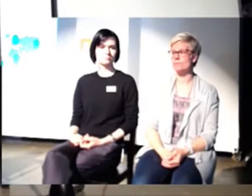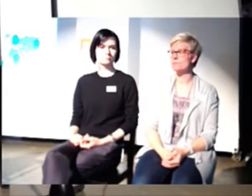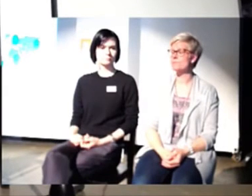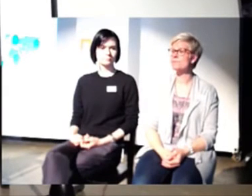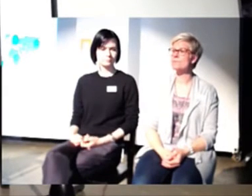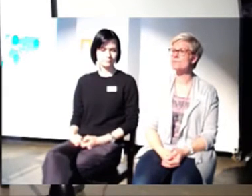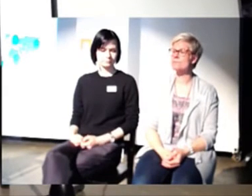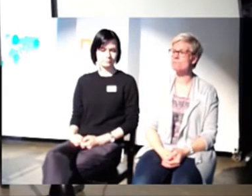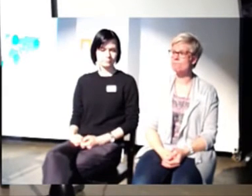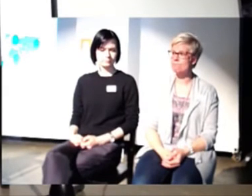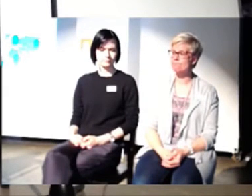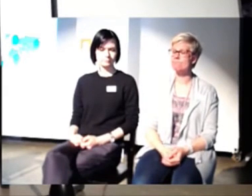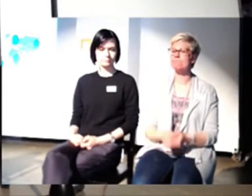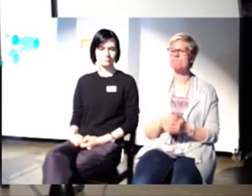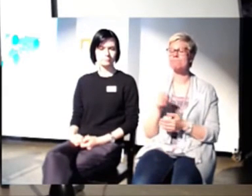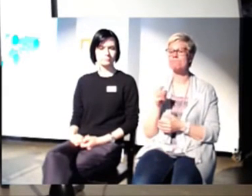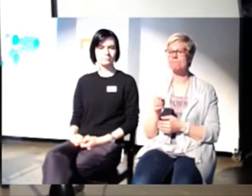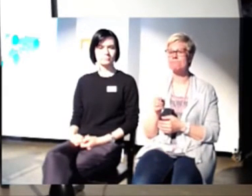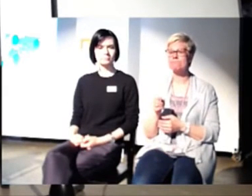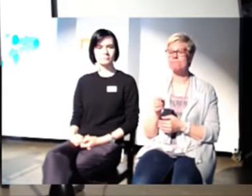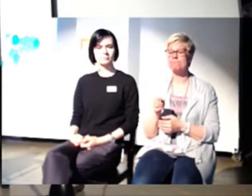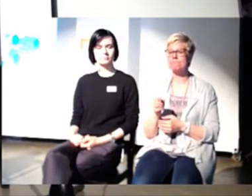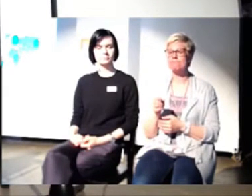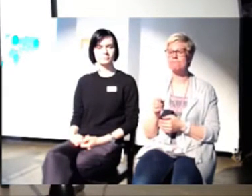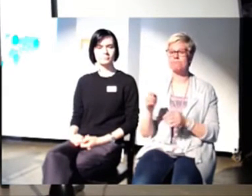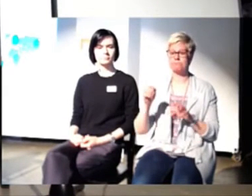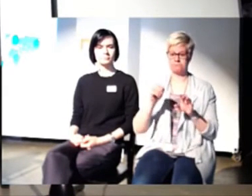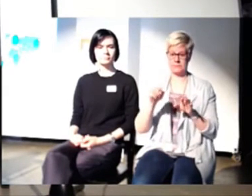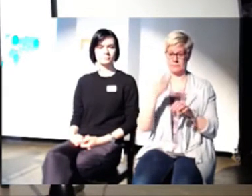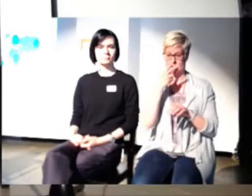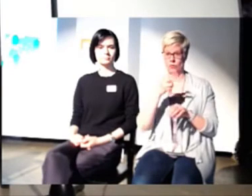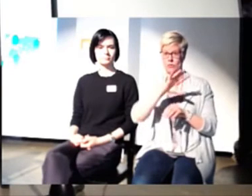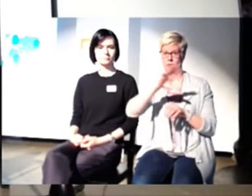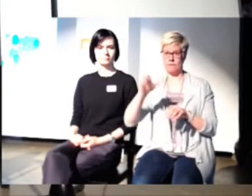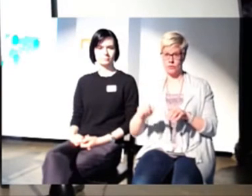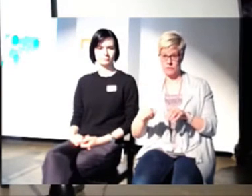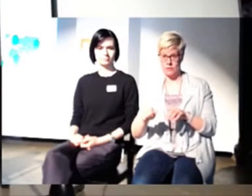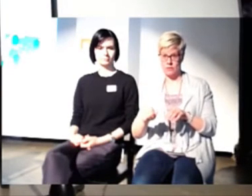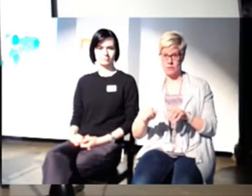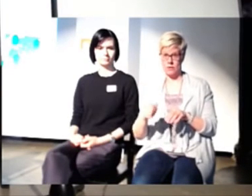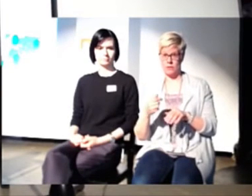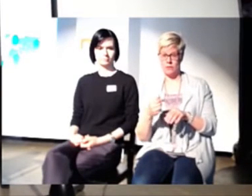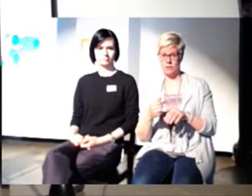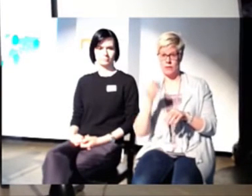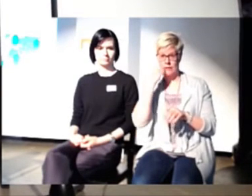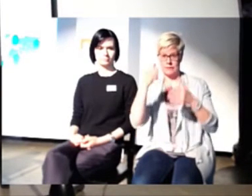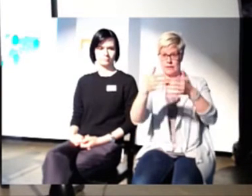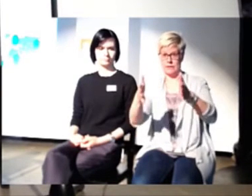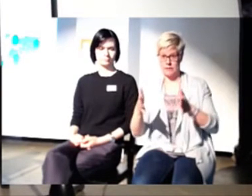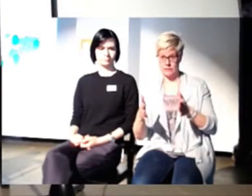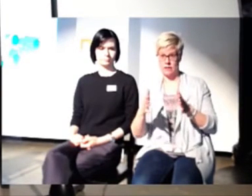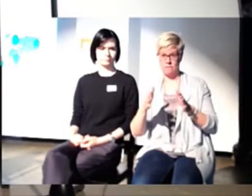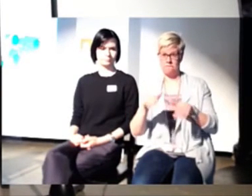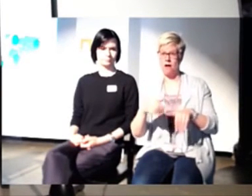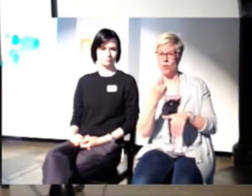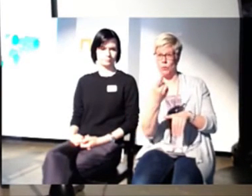Eli tässä näkyy, että Afrikassa on vielä vain 1% residensseistä, eli siellä